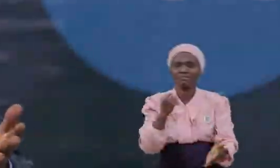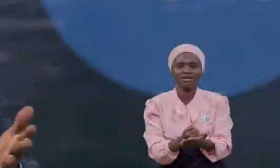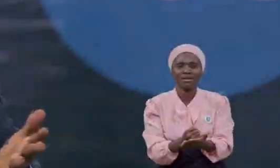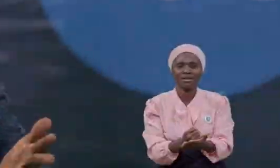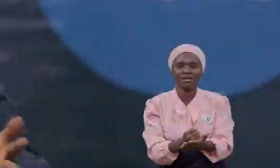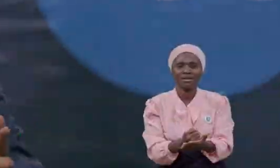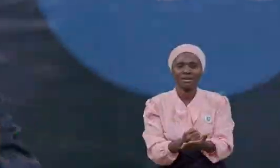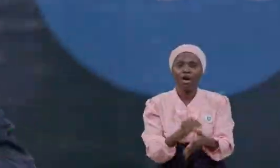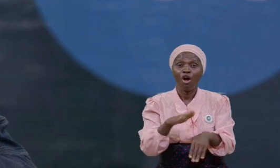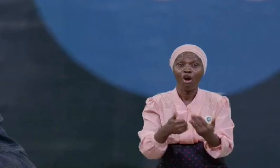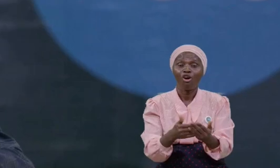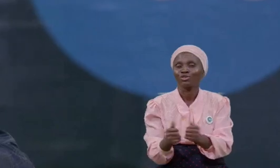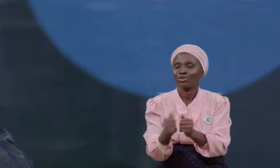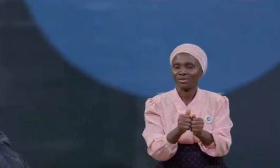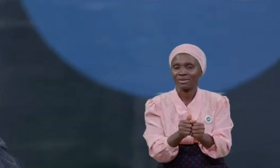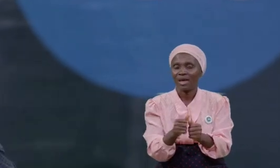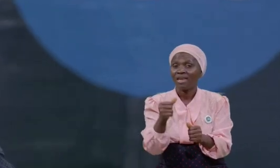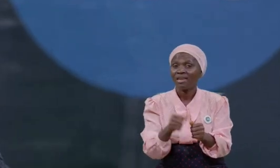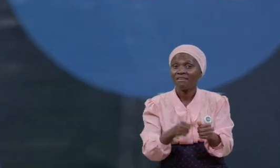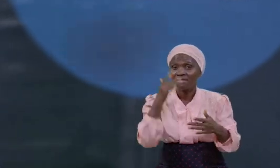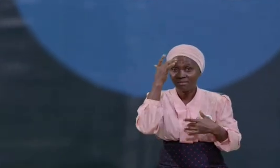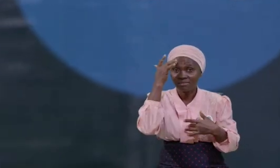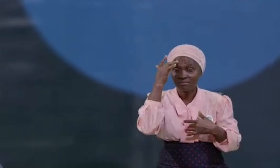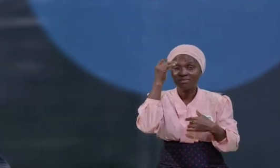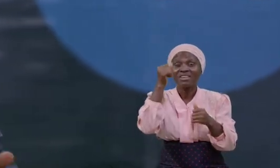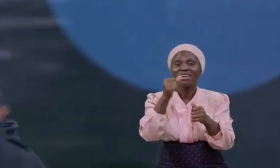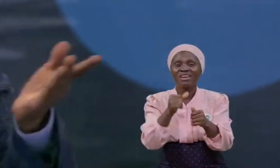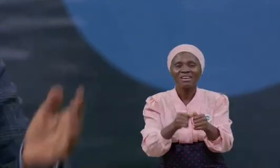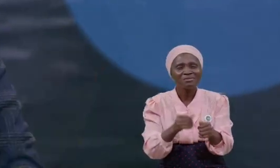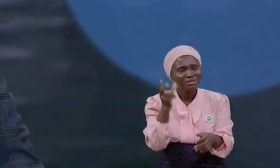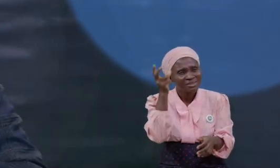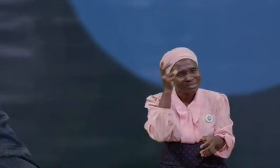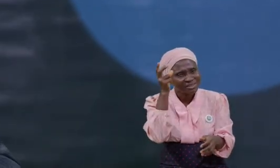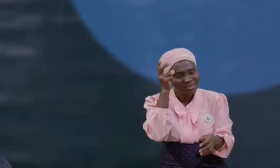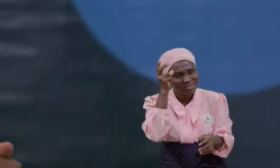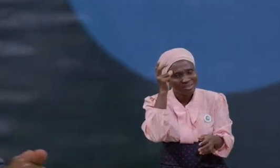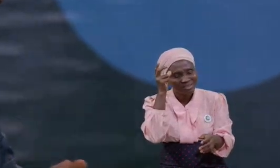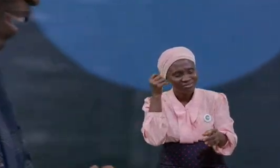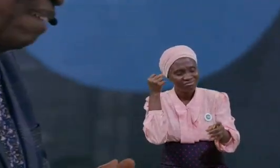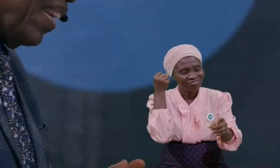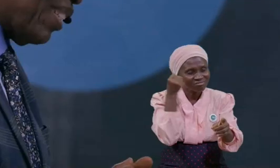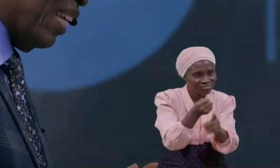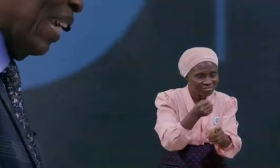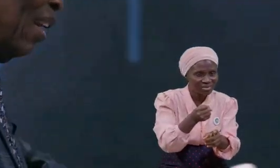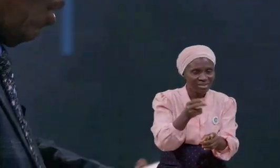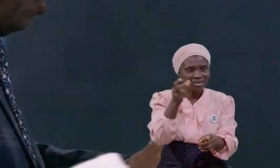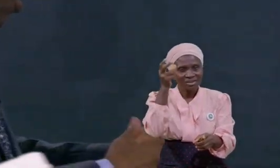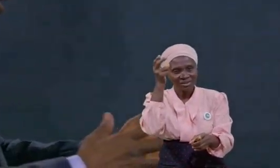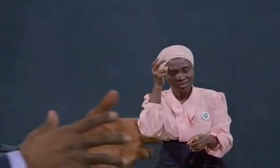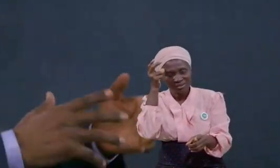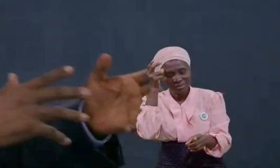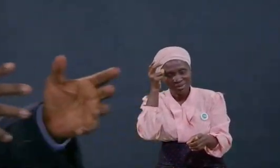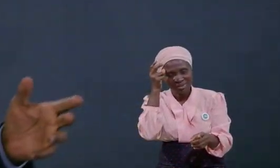Toute maladie, toute attaque démoniaque et affliction, tout ce que tu endures,